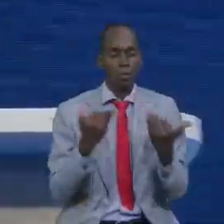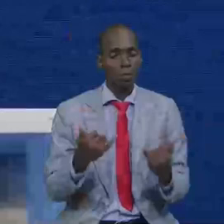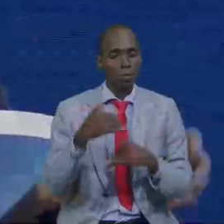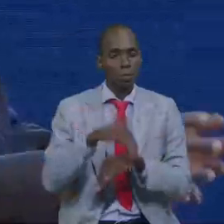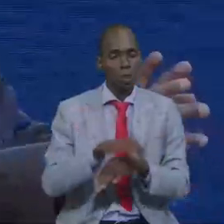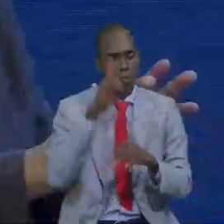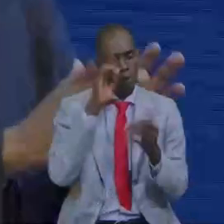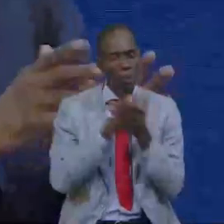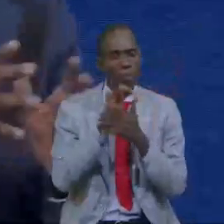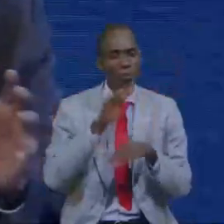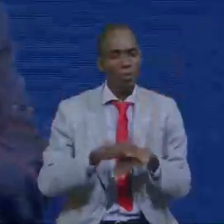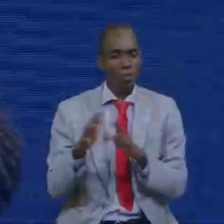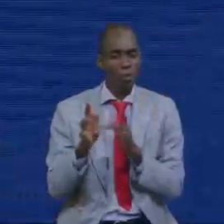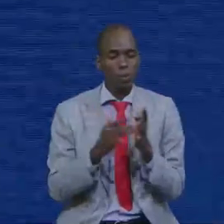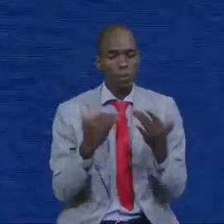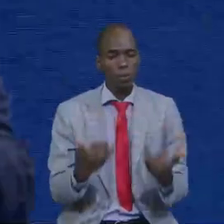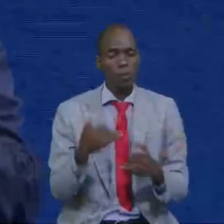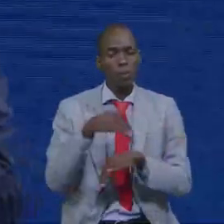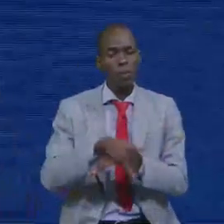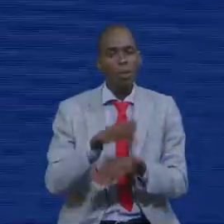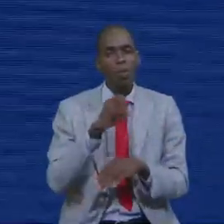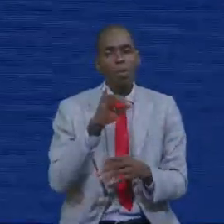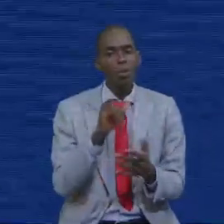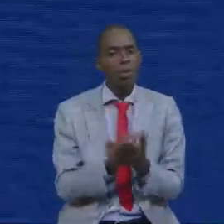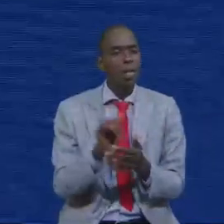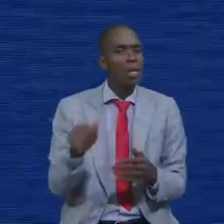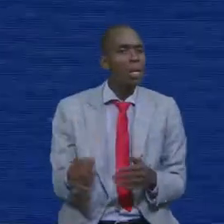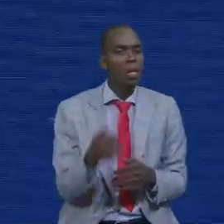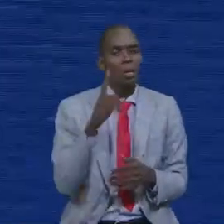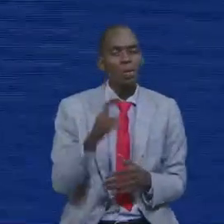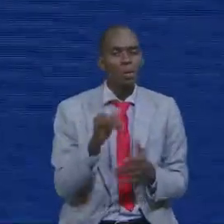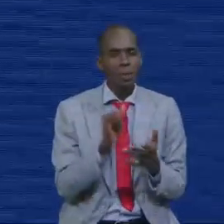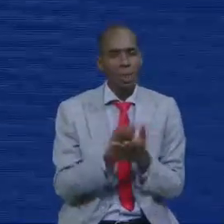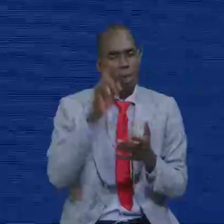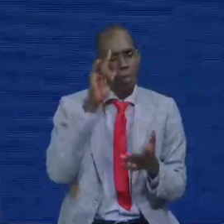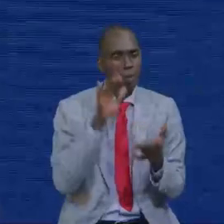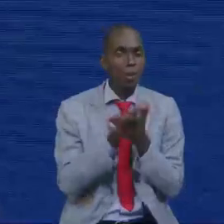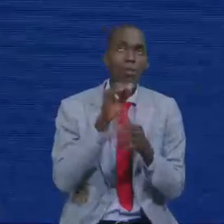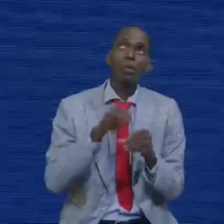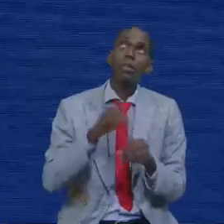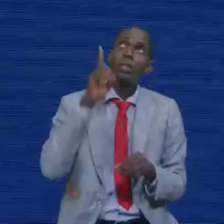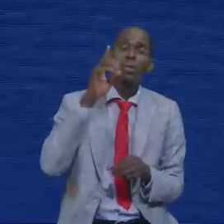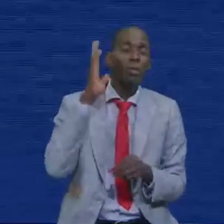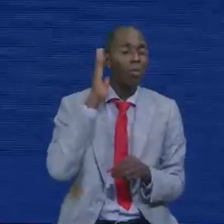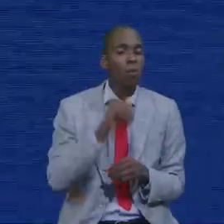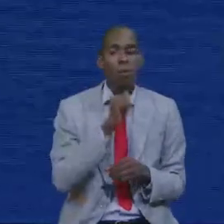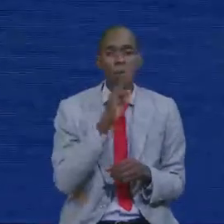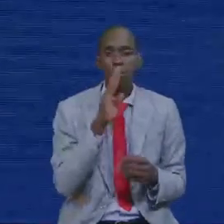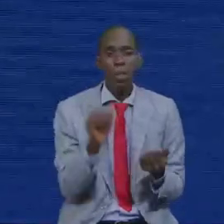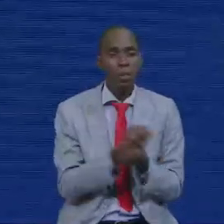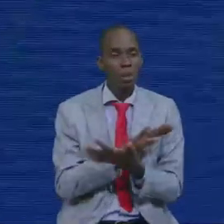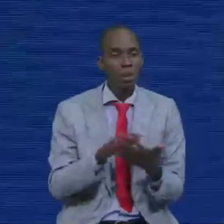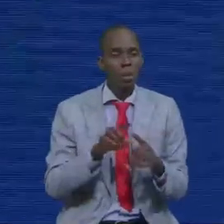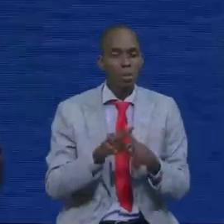soir, afin que quiconque croit en lui ne périsse point, mais qu'il ait la